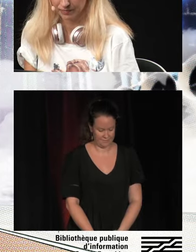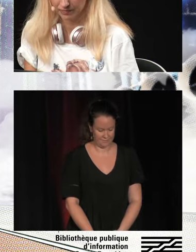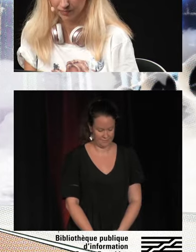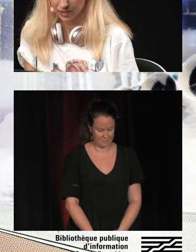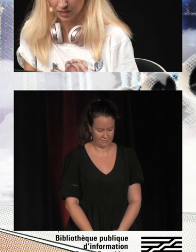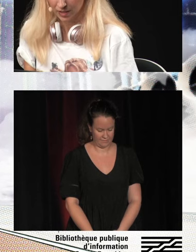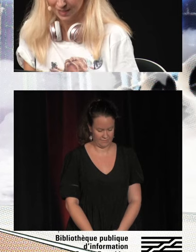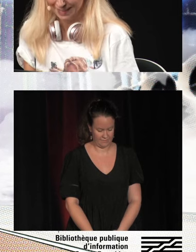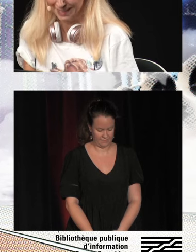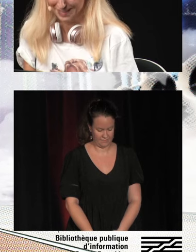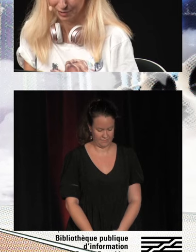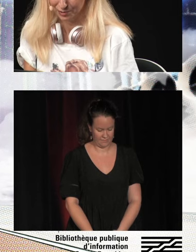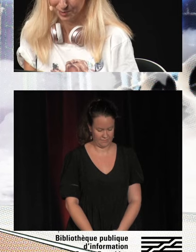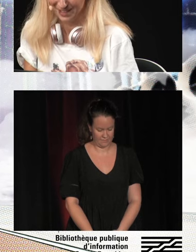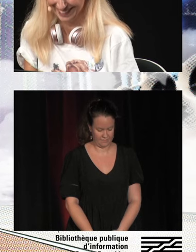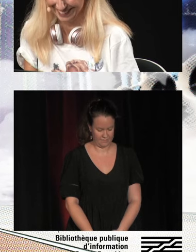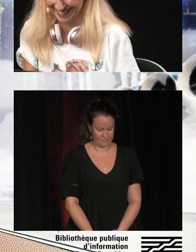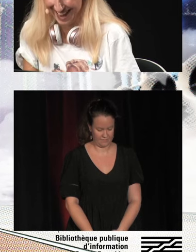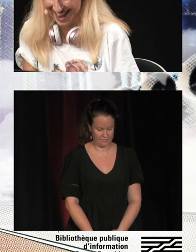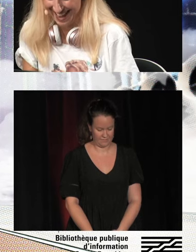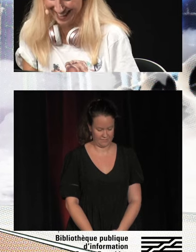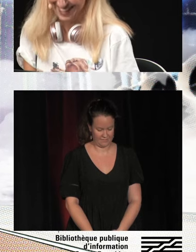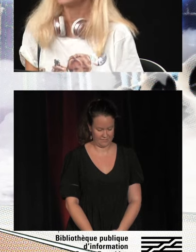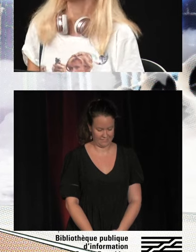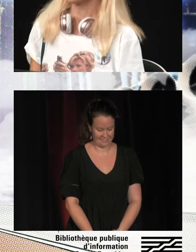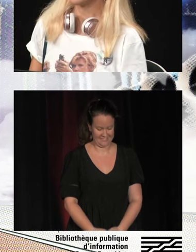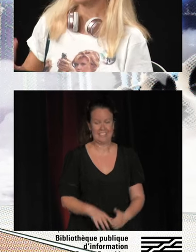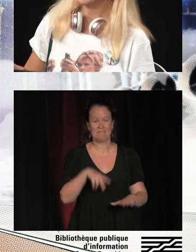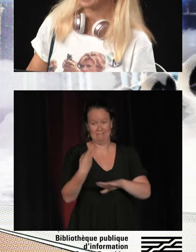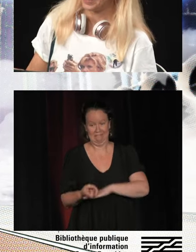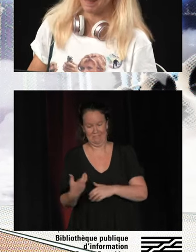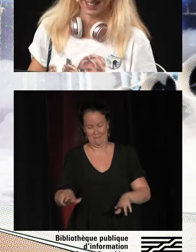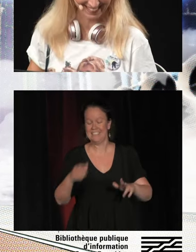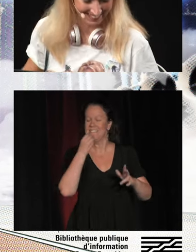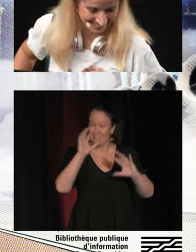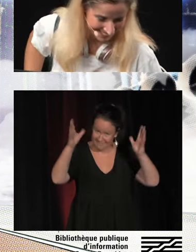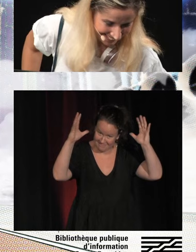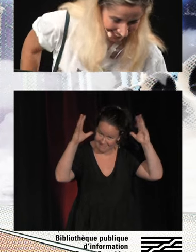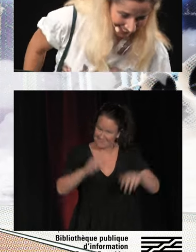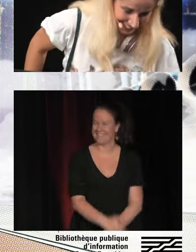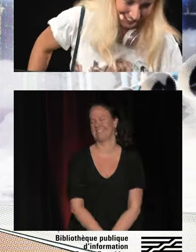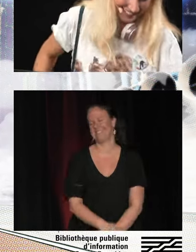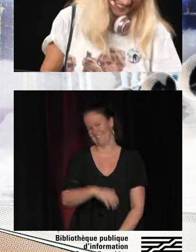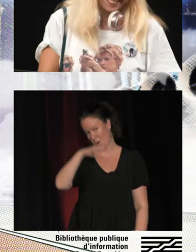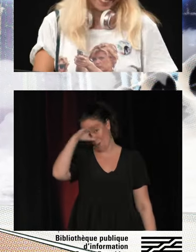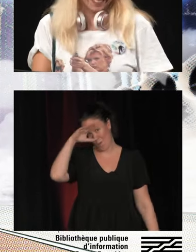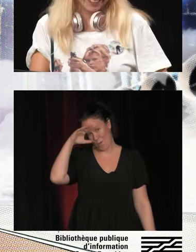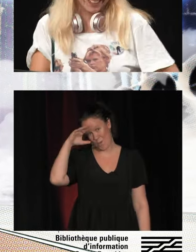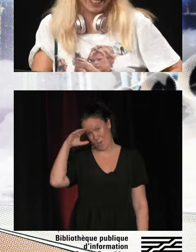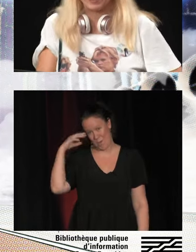Allô? C'est là que je tombe. Voilà, on est passé.